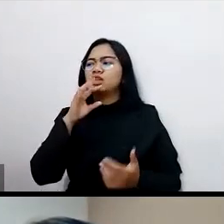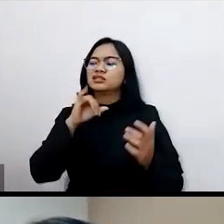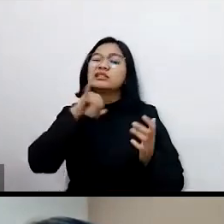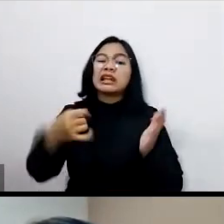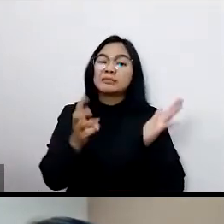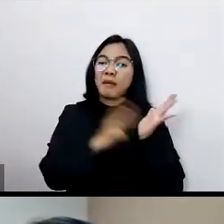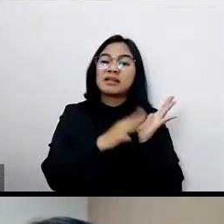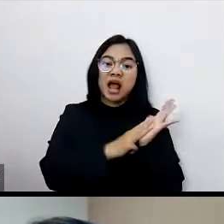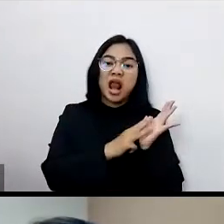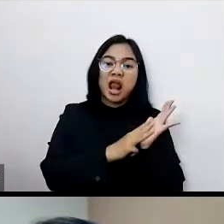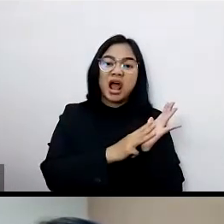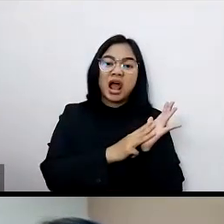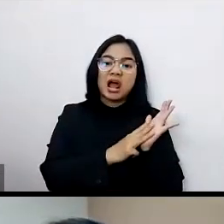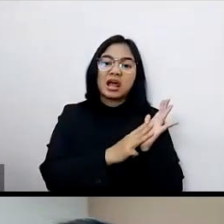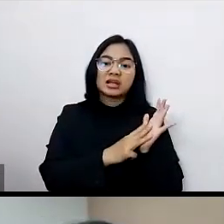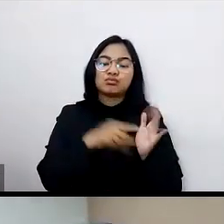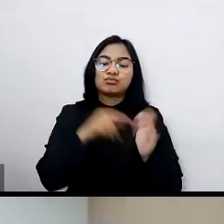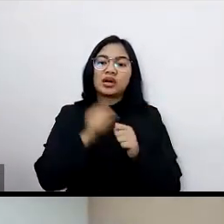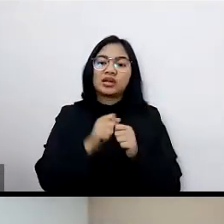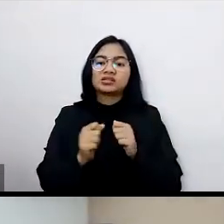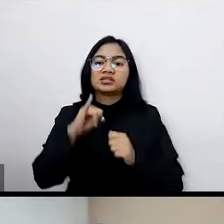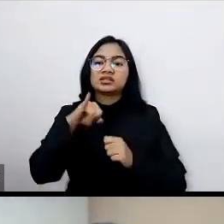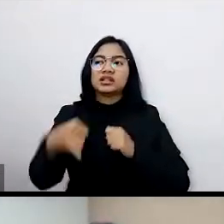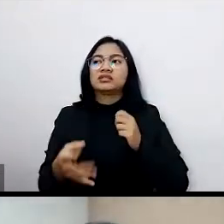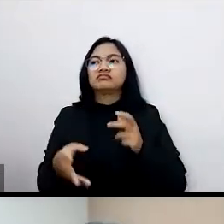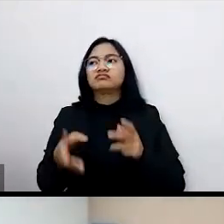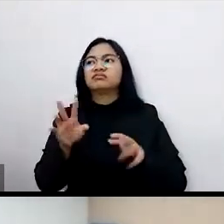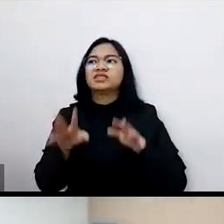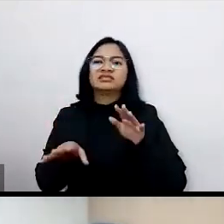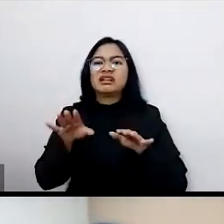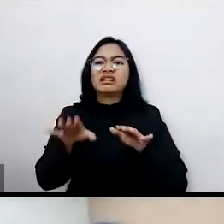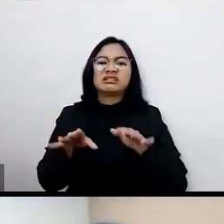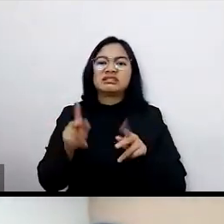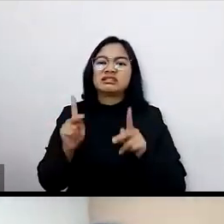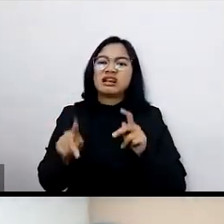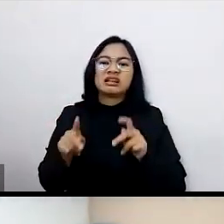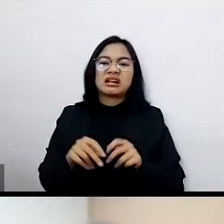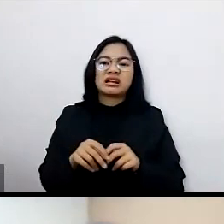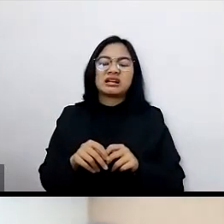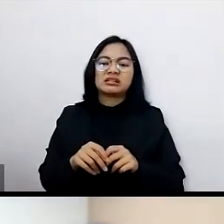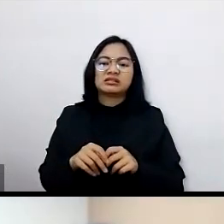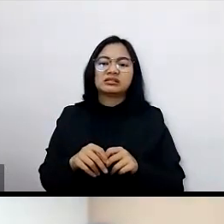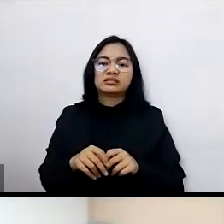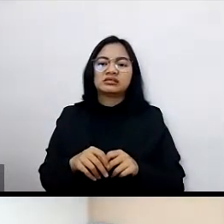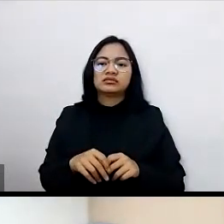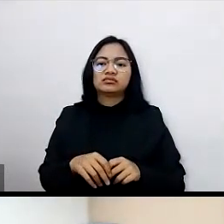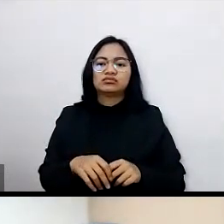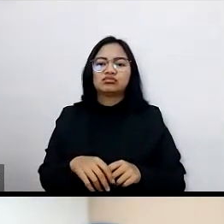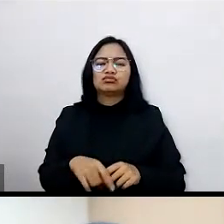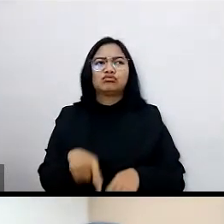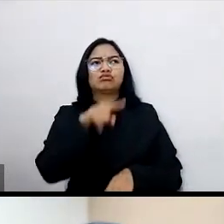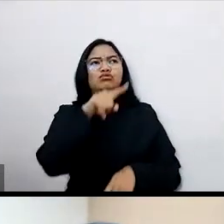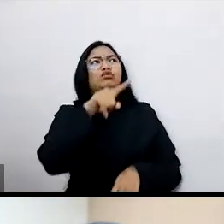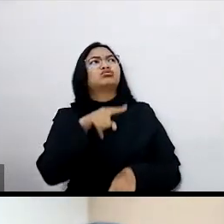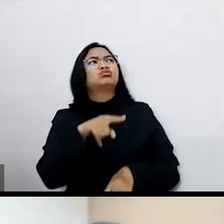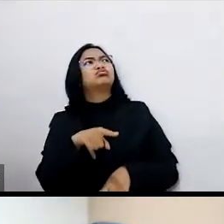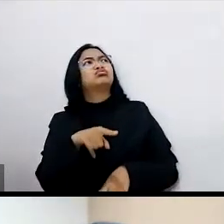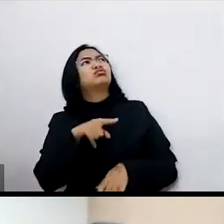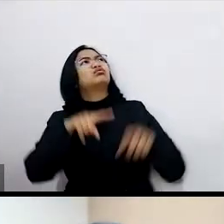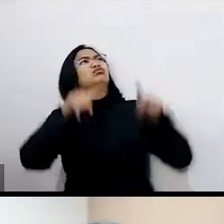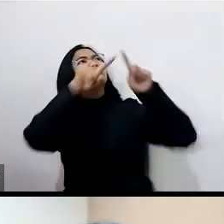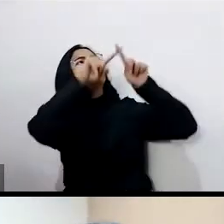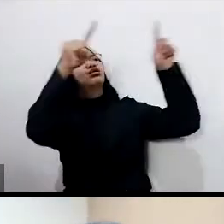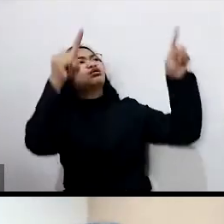ya jarang-jarang yang kita kadang kan melihat misalnya itu flyer isinya laki-laki semua, kok